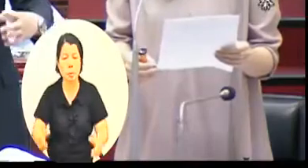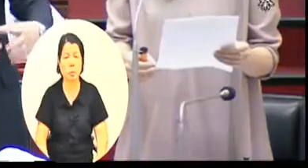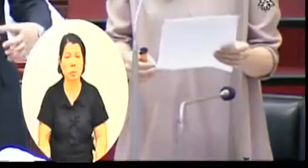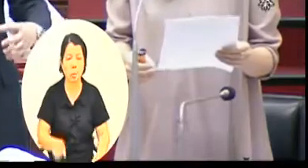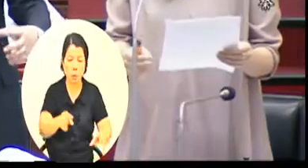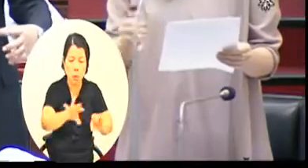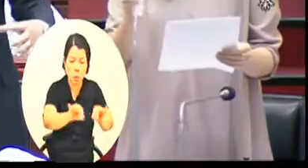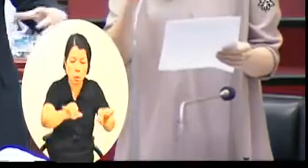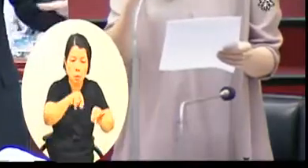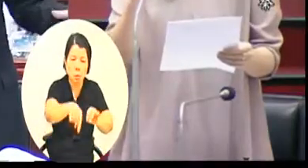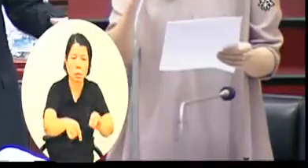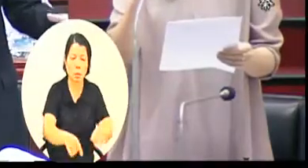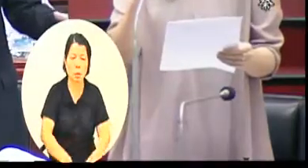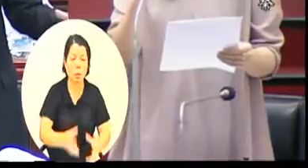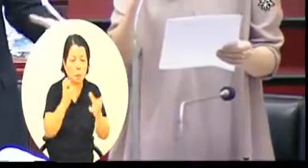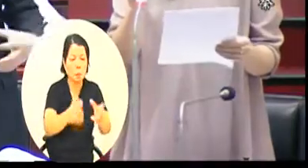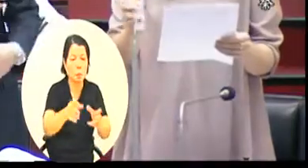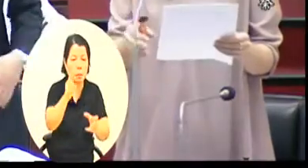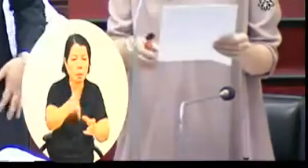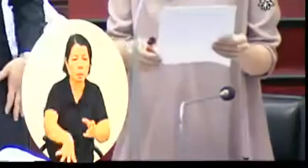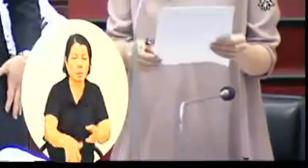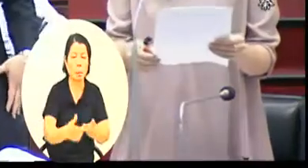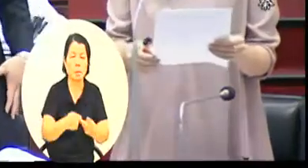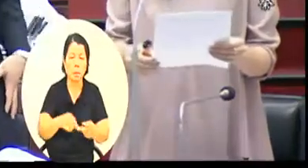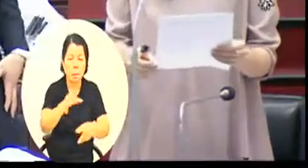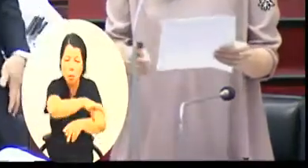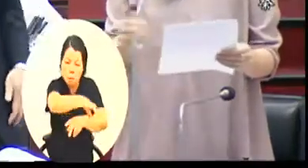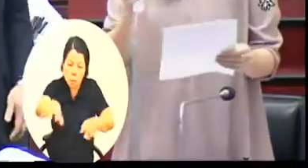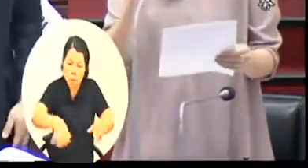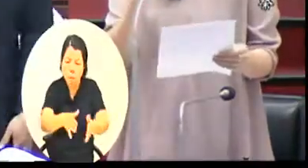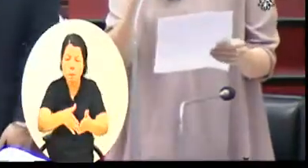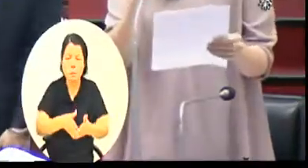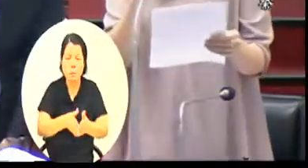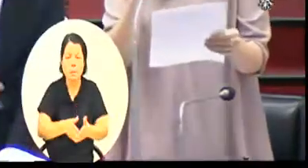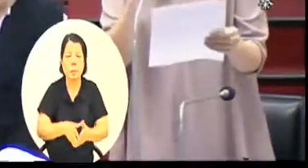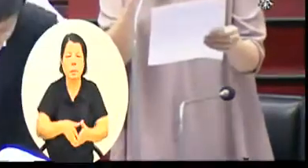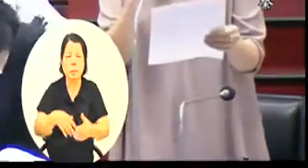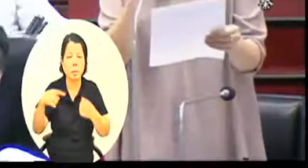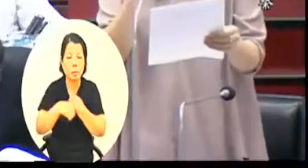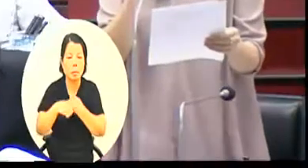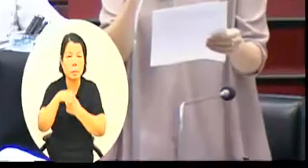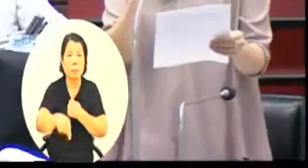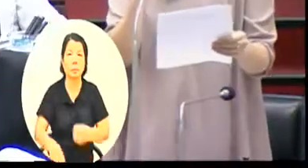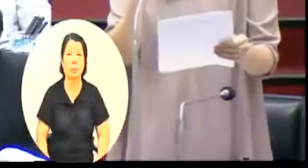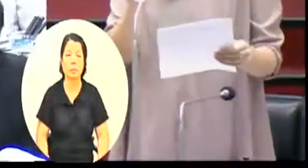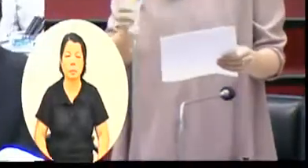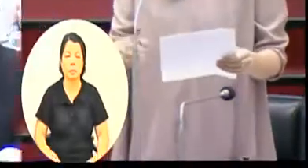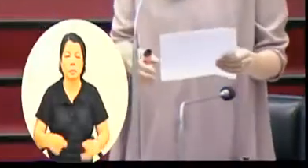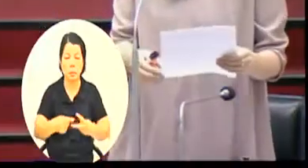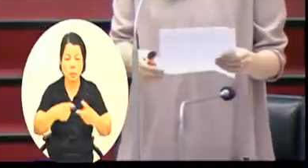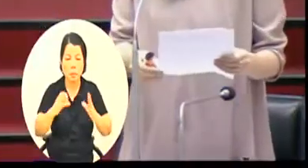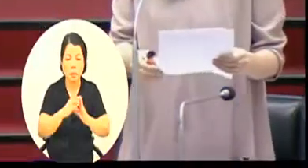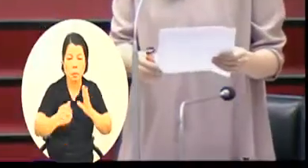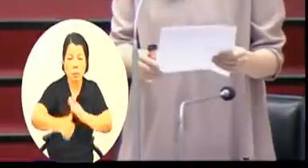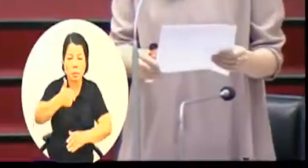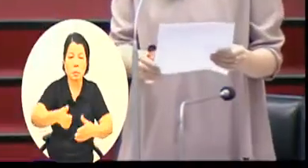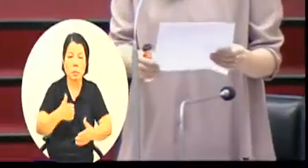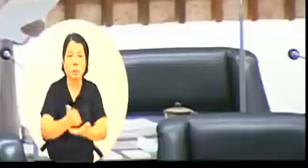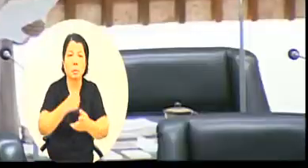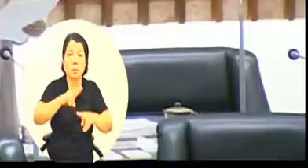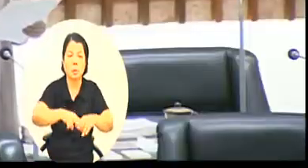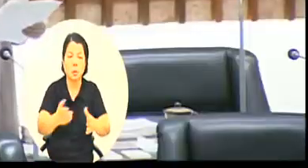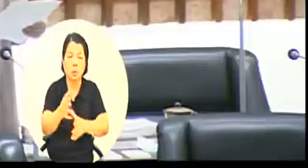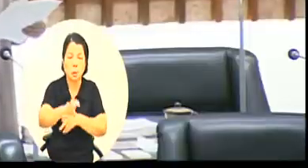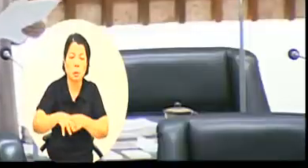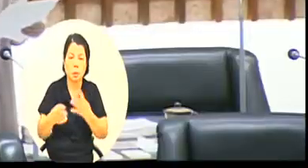地坐落地点跟他周边的区域一起整体来看。 谢谢李局长，李局长你请坐。那刚刚讲到农业局哦，农业